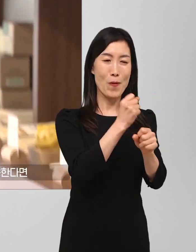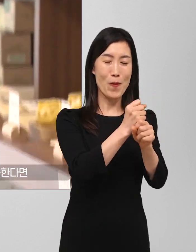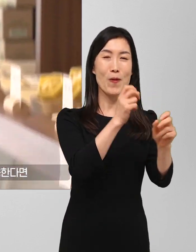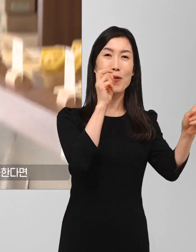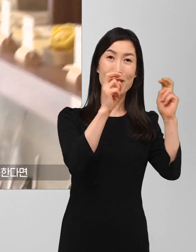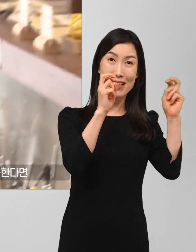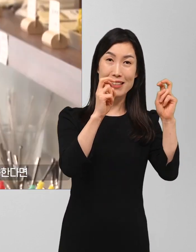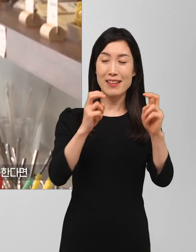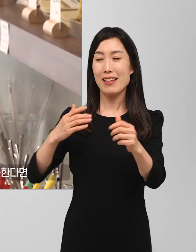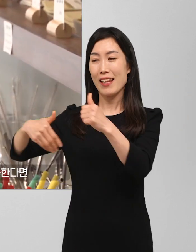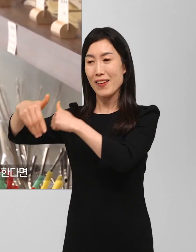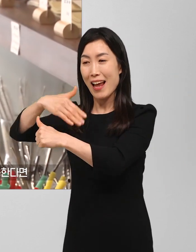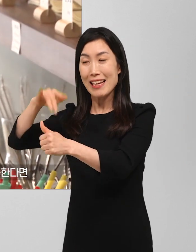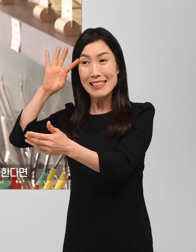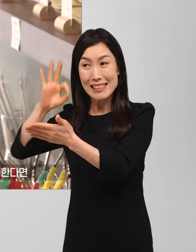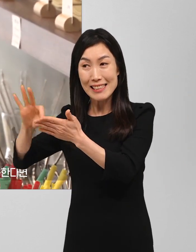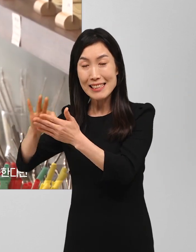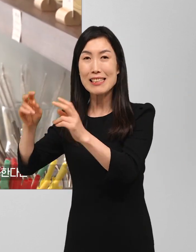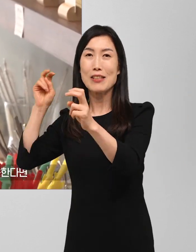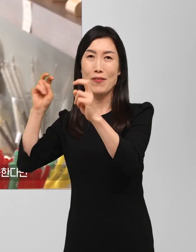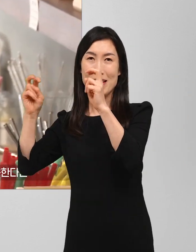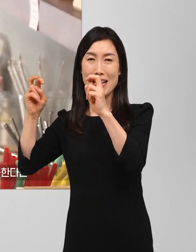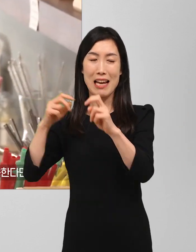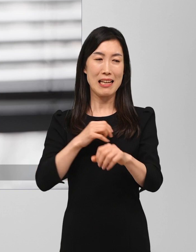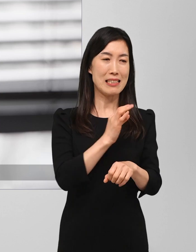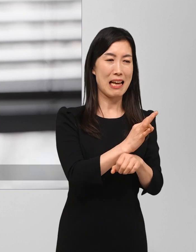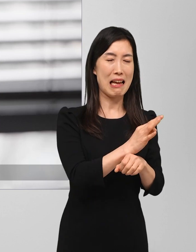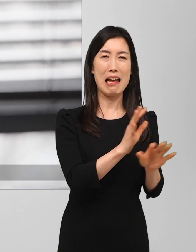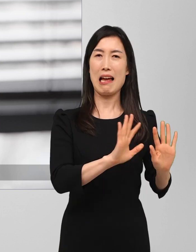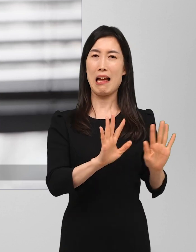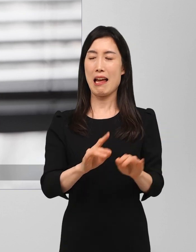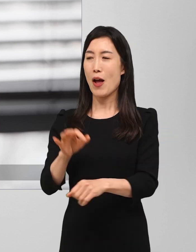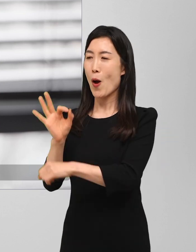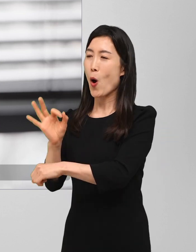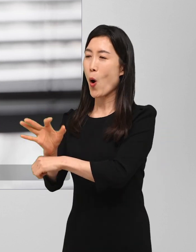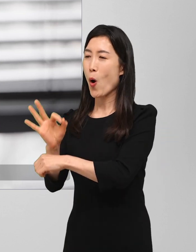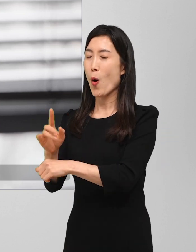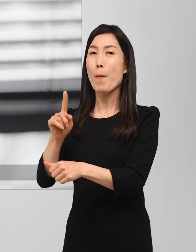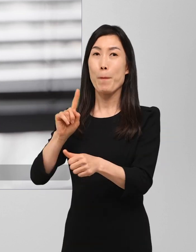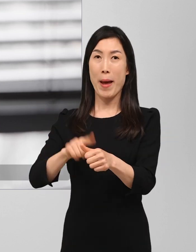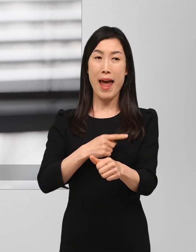더 신경 쓰는 기업의 제품이나 서비스를 이용한다면 기업들이